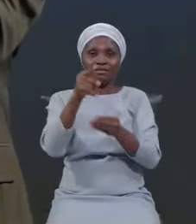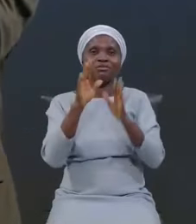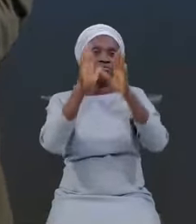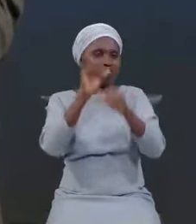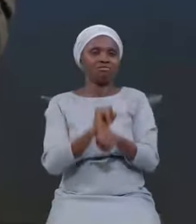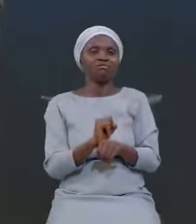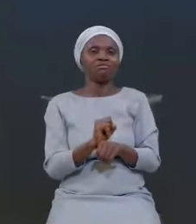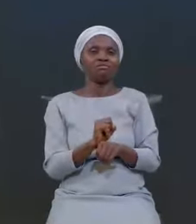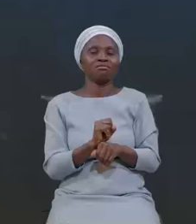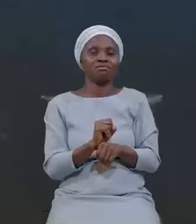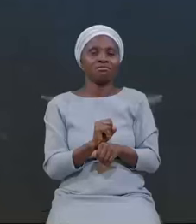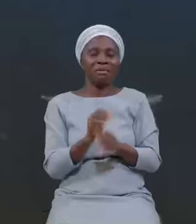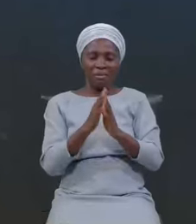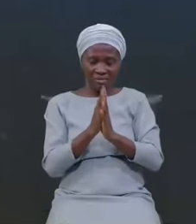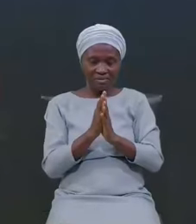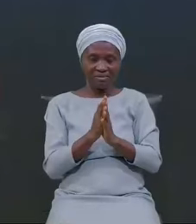Demain,